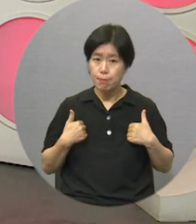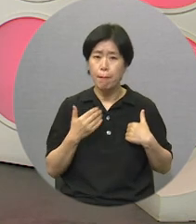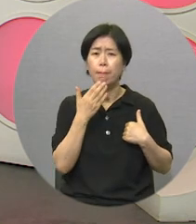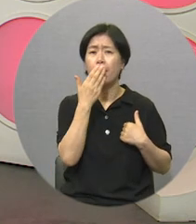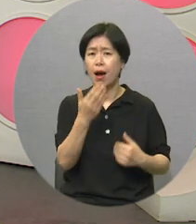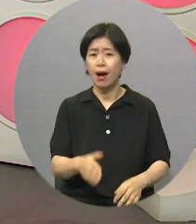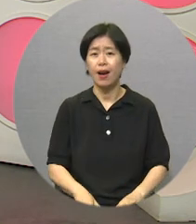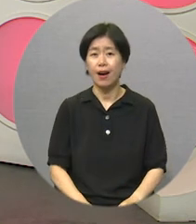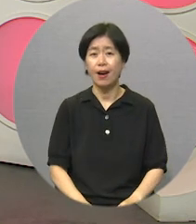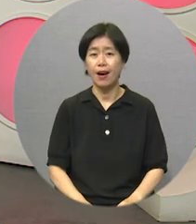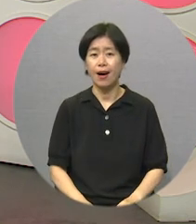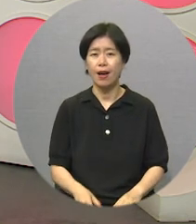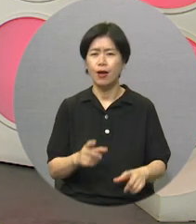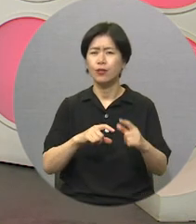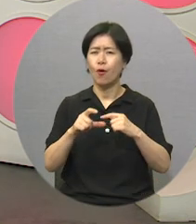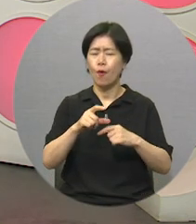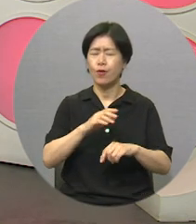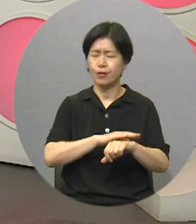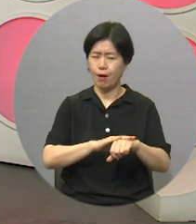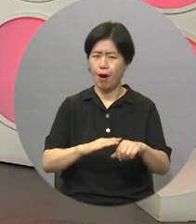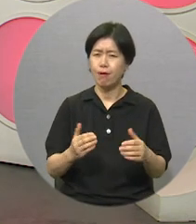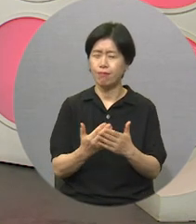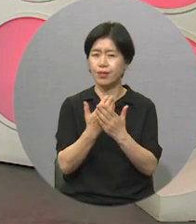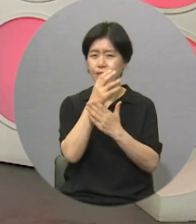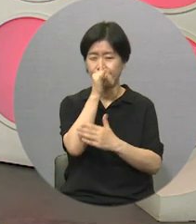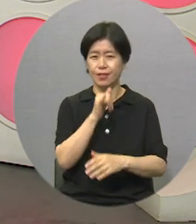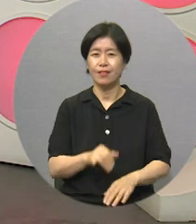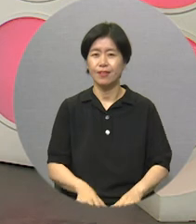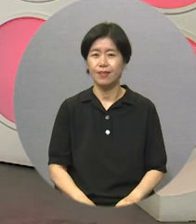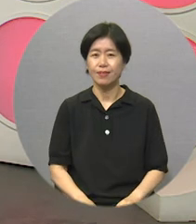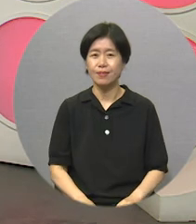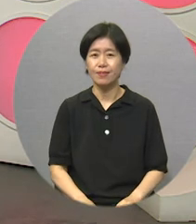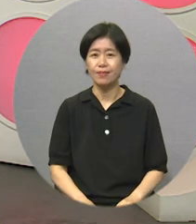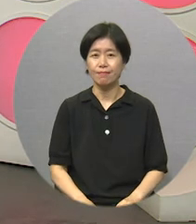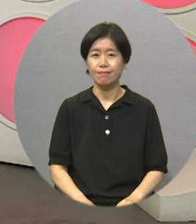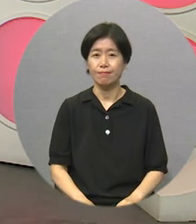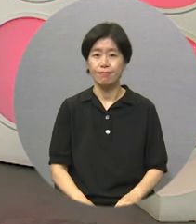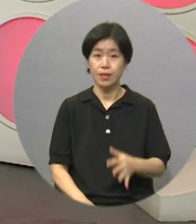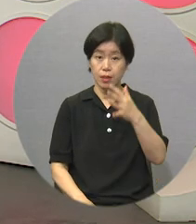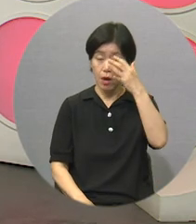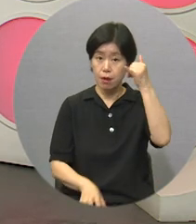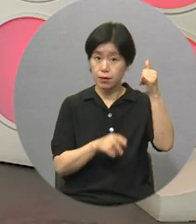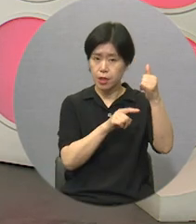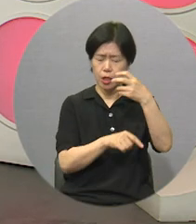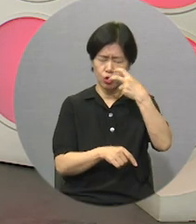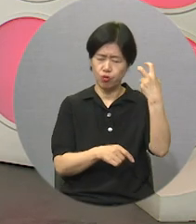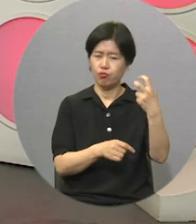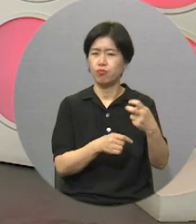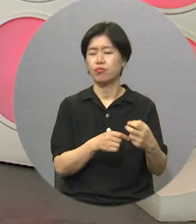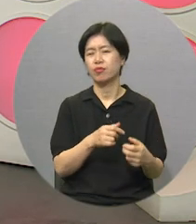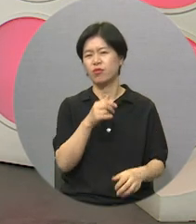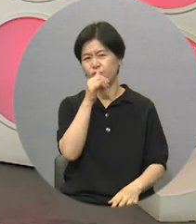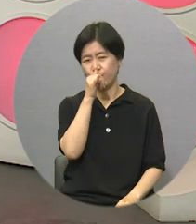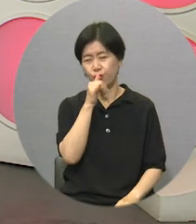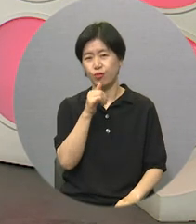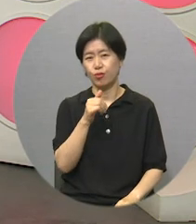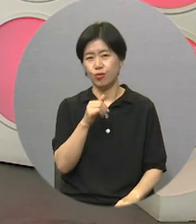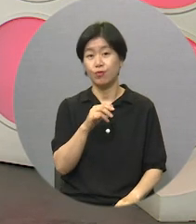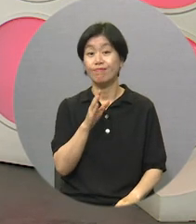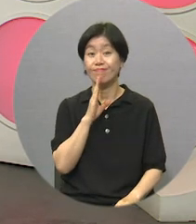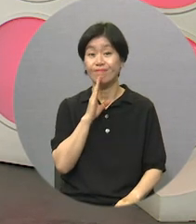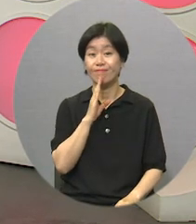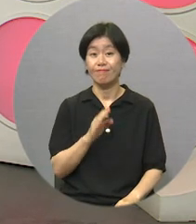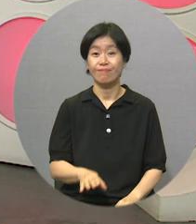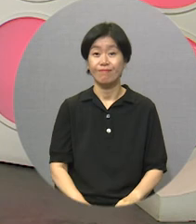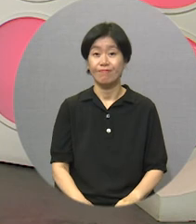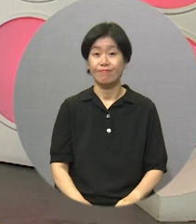이게 아무래도 더 연륜이 있으신 우리 어르신들에게 더 그러면, 사랑을 그러면. 받거든요. 그런 또 지혜도 받을 수가 있고요.